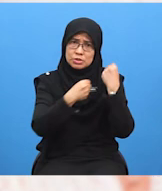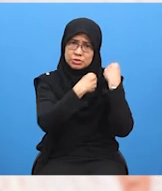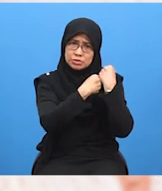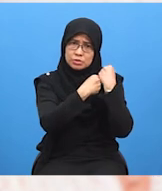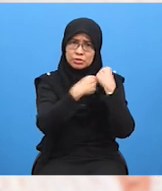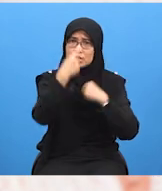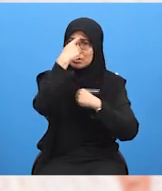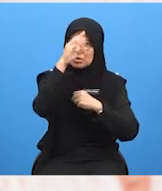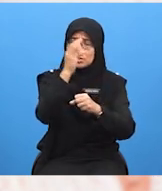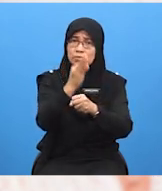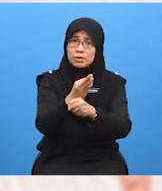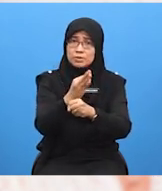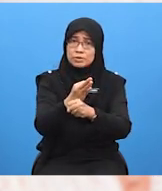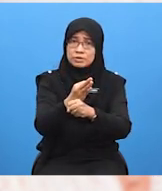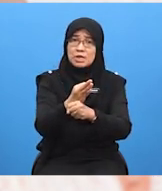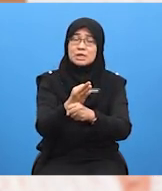berfungsi?